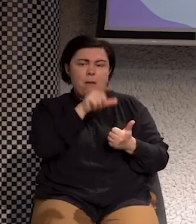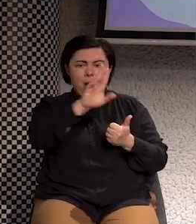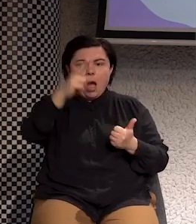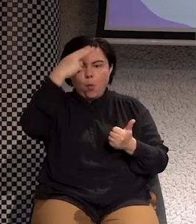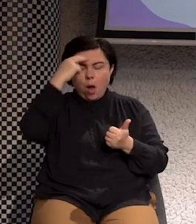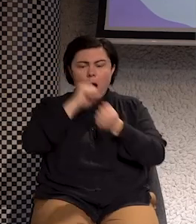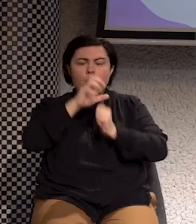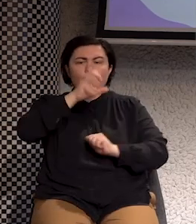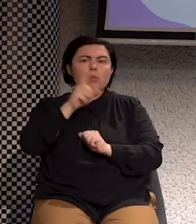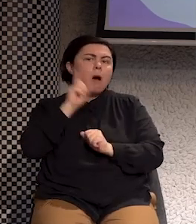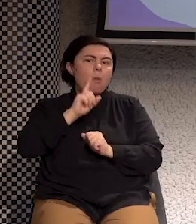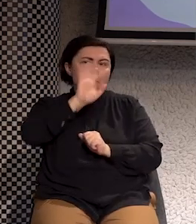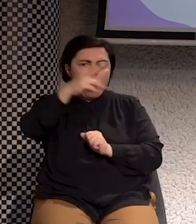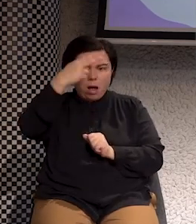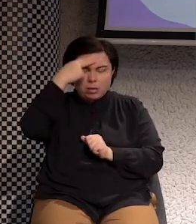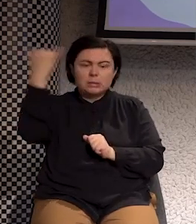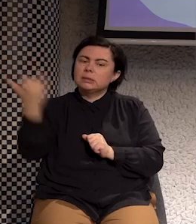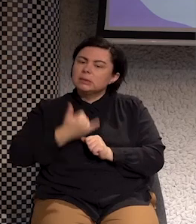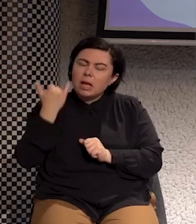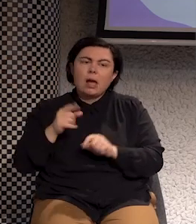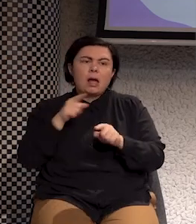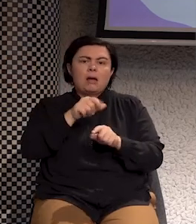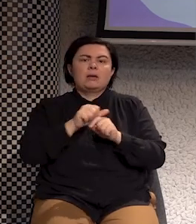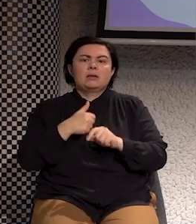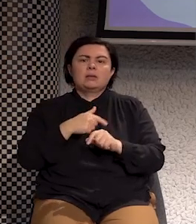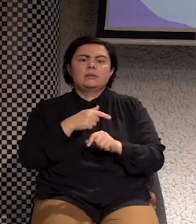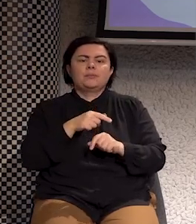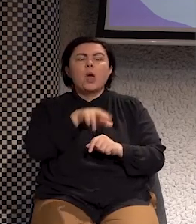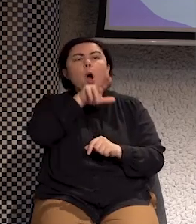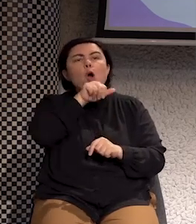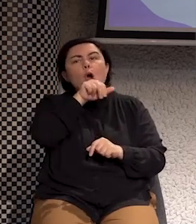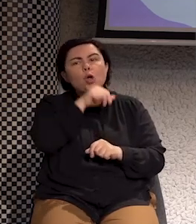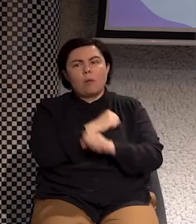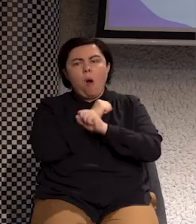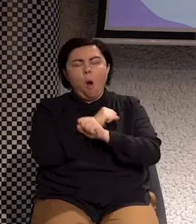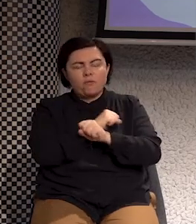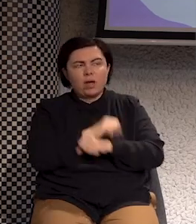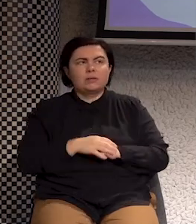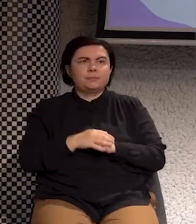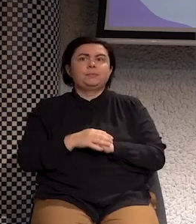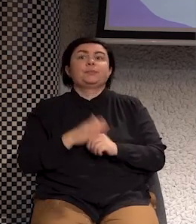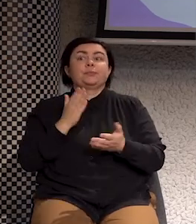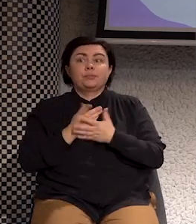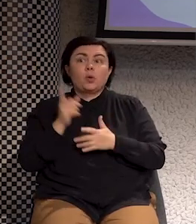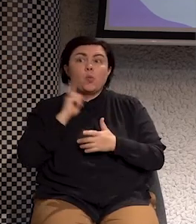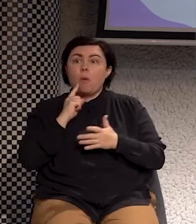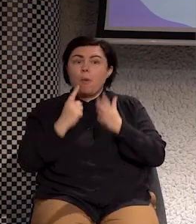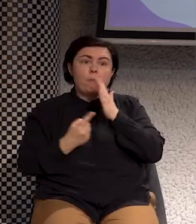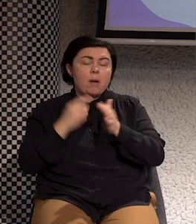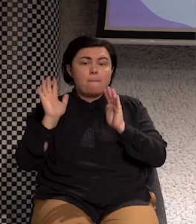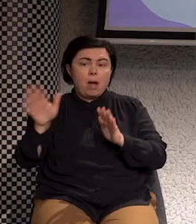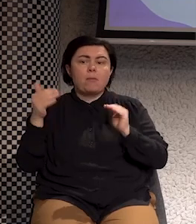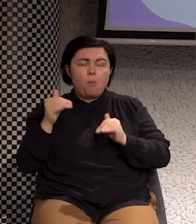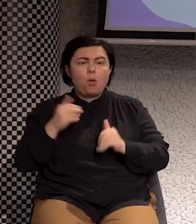łatkę, albo grupa chłopaków, zawsze jest tym kozłem ofiarnym. I chłopacy często po raz pierwszy mają taką możliwość,